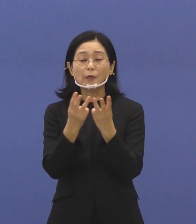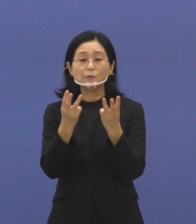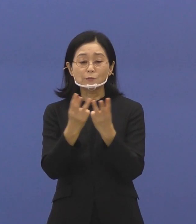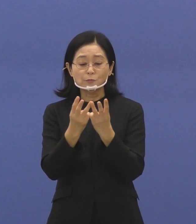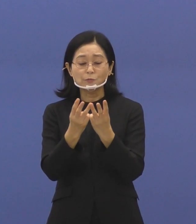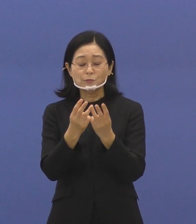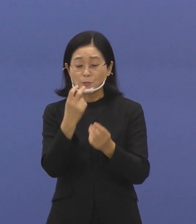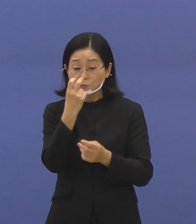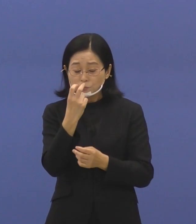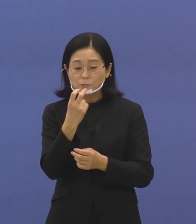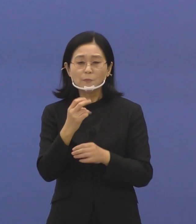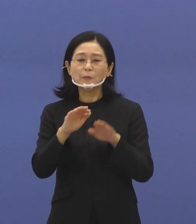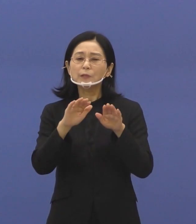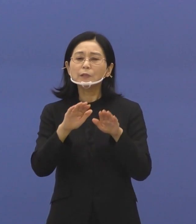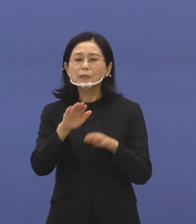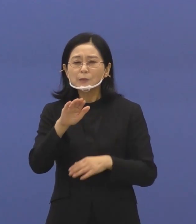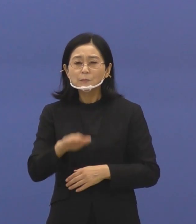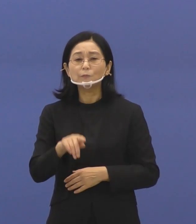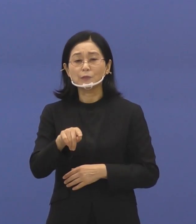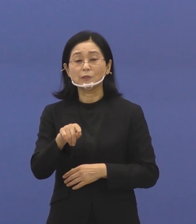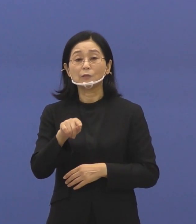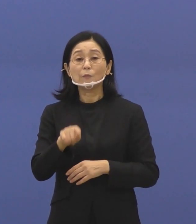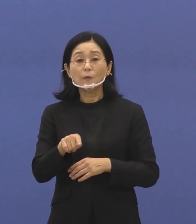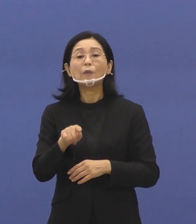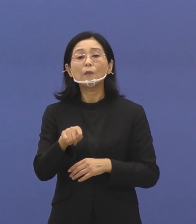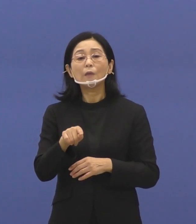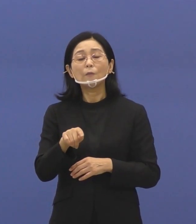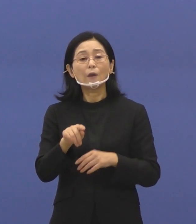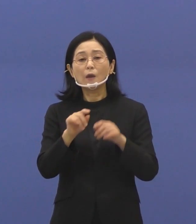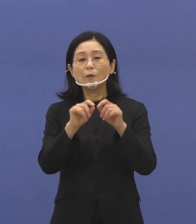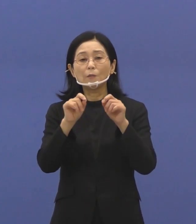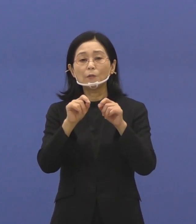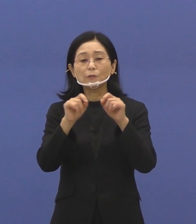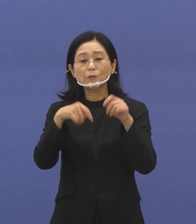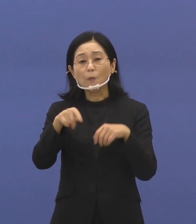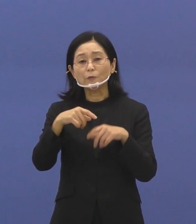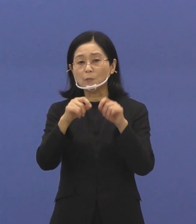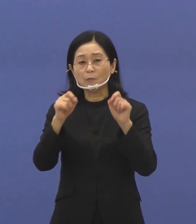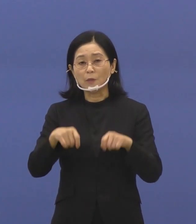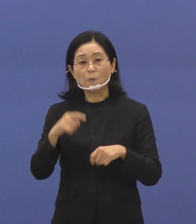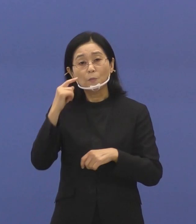報告されています。とこれ教育を待っただと思うんですが、この、